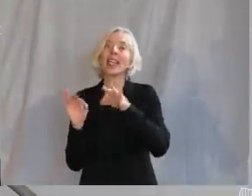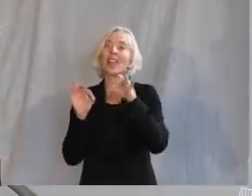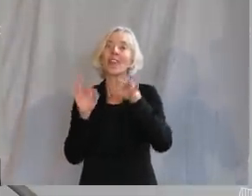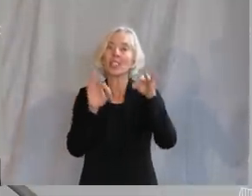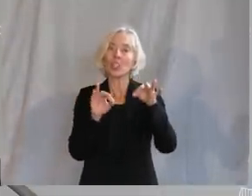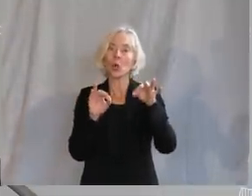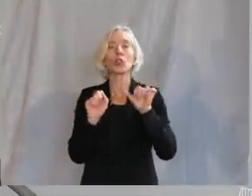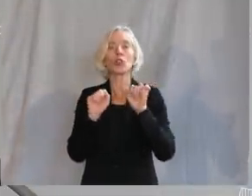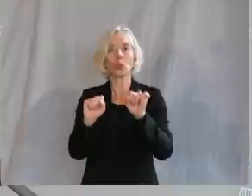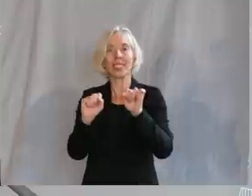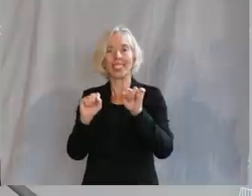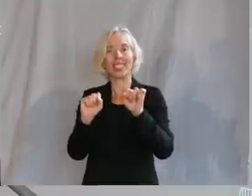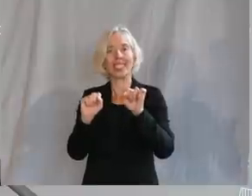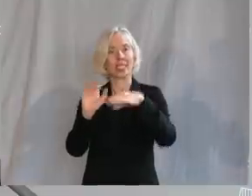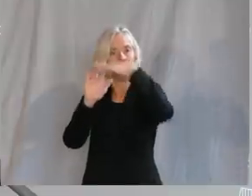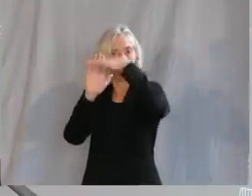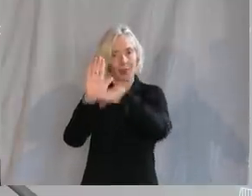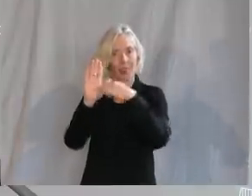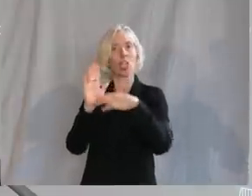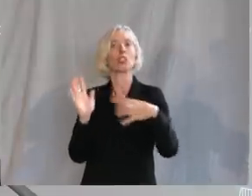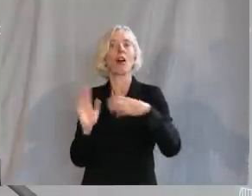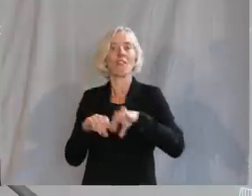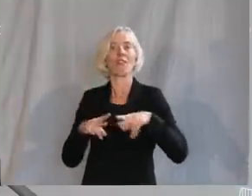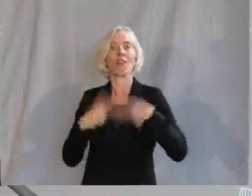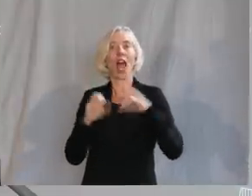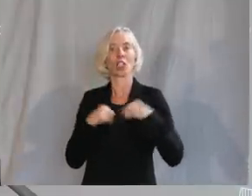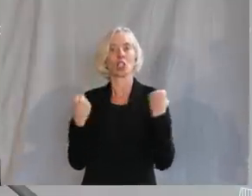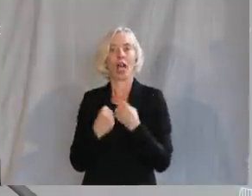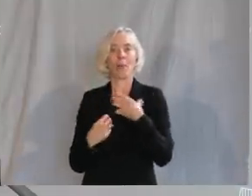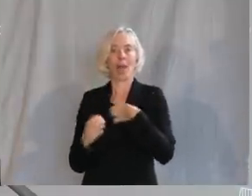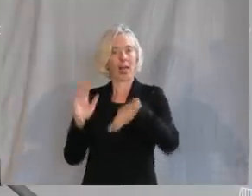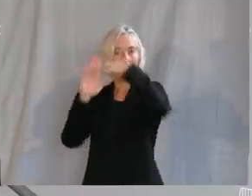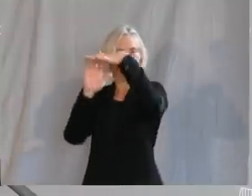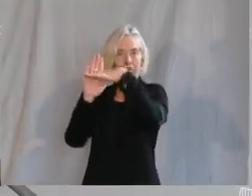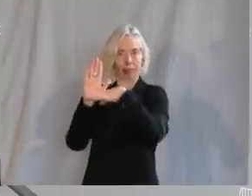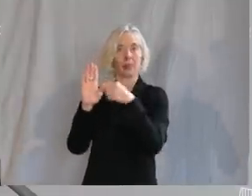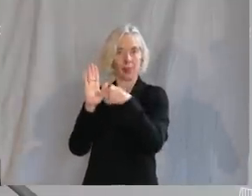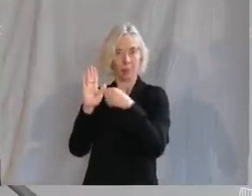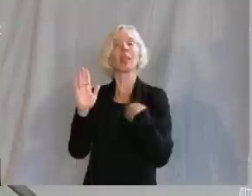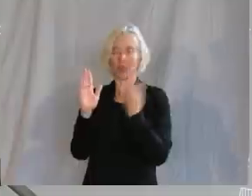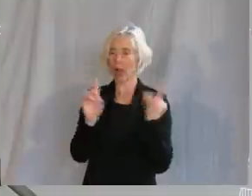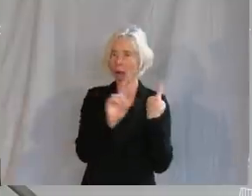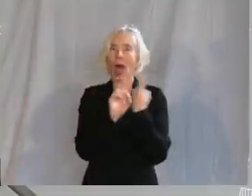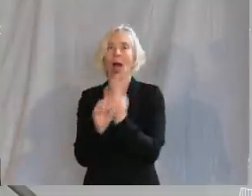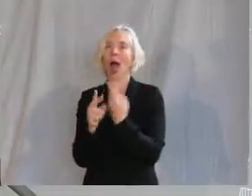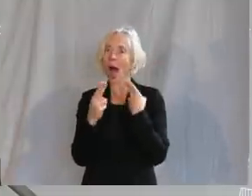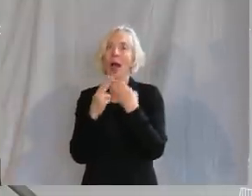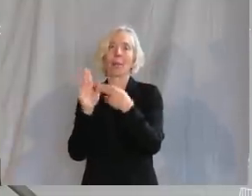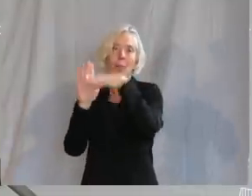Infektionsschutzmaßnahmenverordnung des Freistaates Bayern lokale Maßnahmen ergreifen, um die Ausbreitung